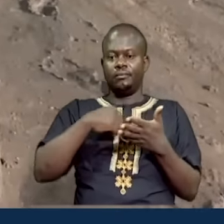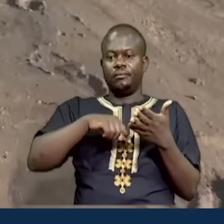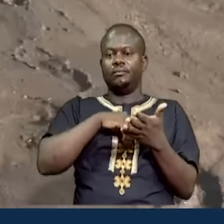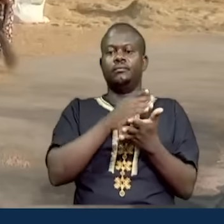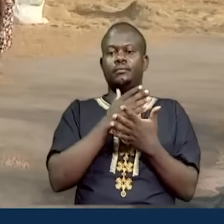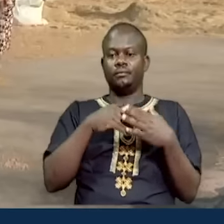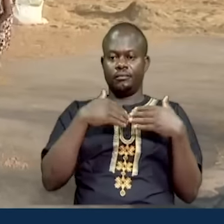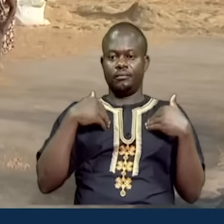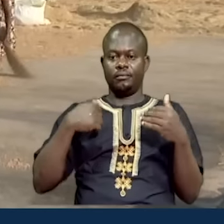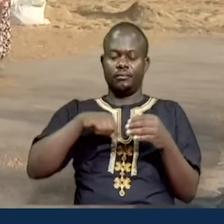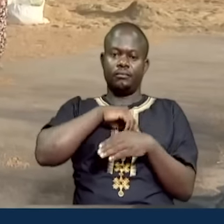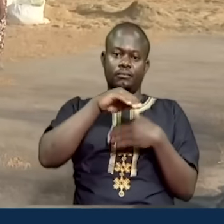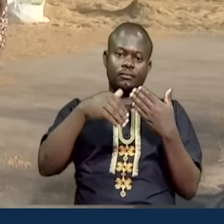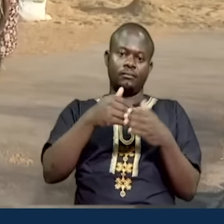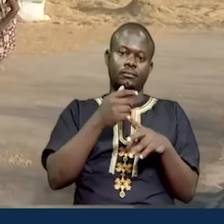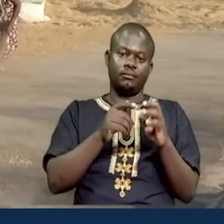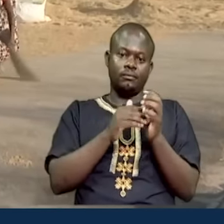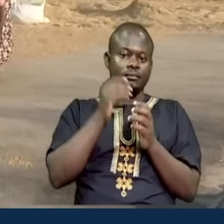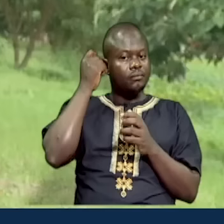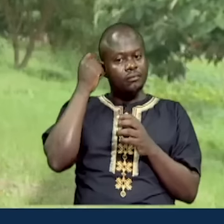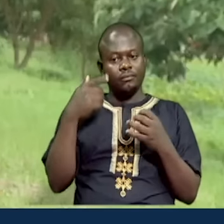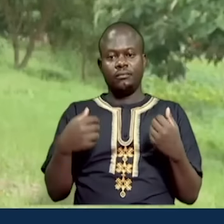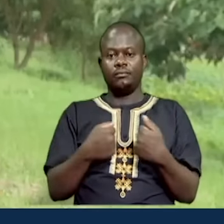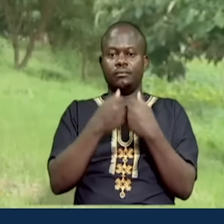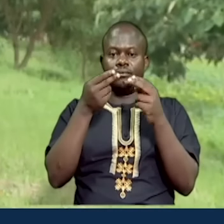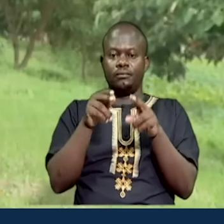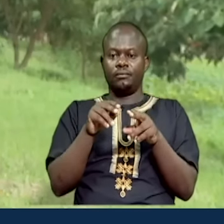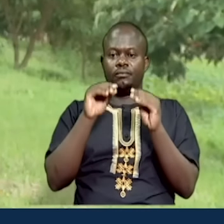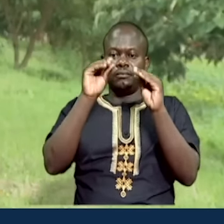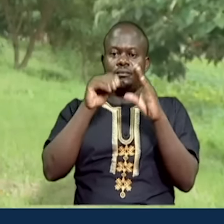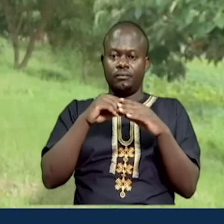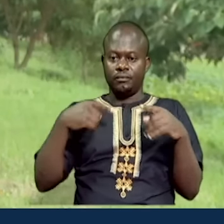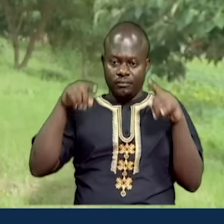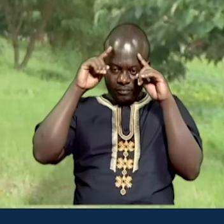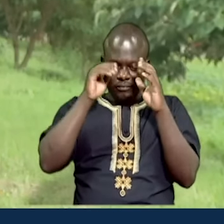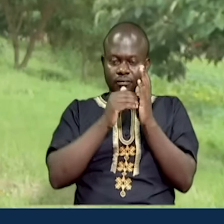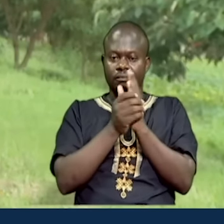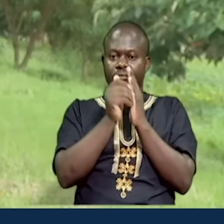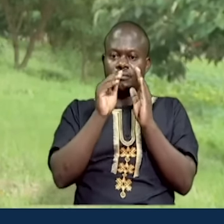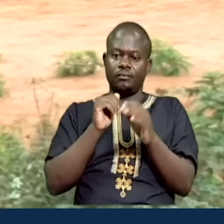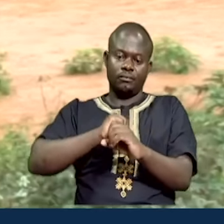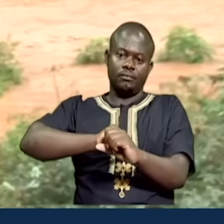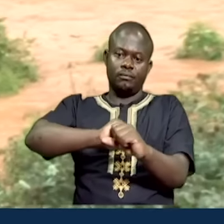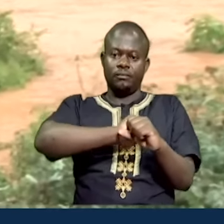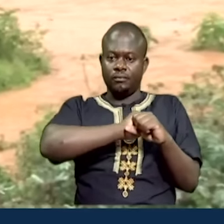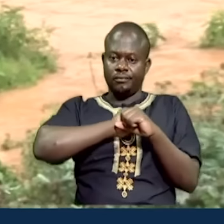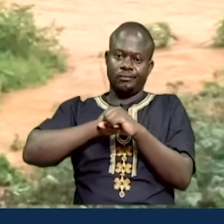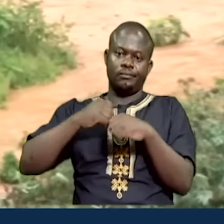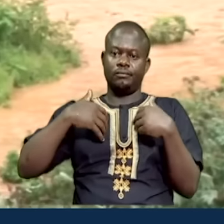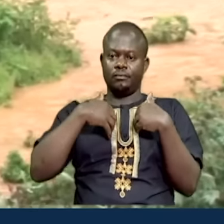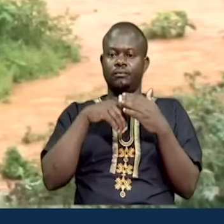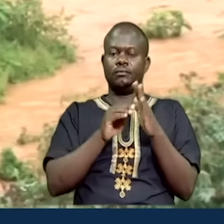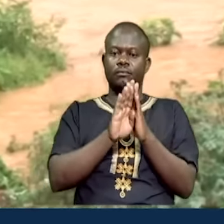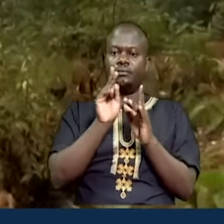buzima bwose. Ariko nyine urumva ko ingaruka zibaye. Umwarimu muri kaminuza akaba n'impuguke mu kubungabunga urusobe rw'ibinyabuzima